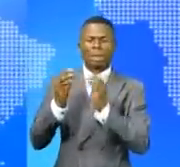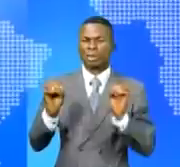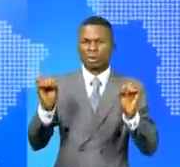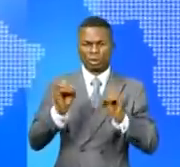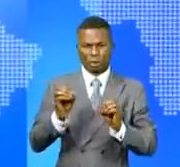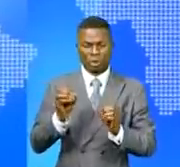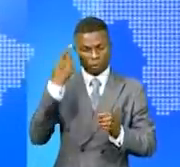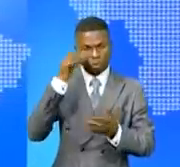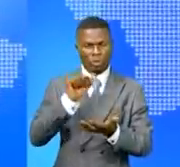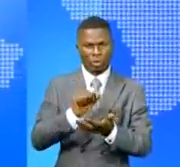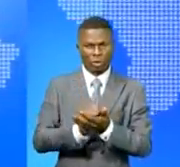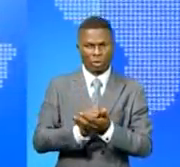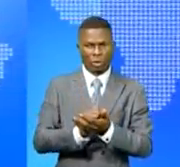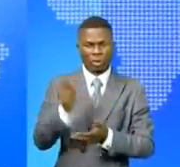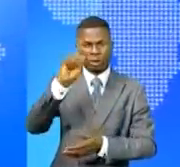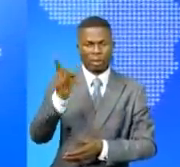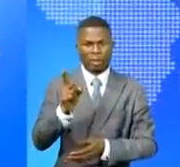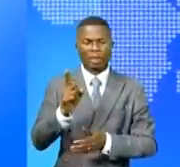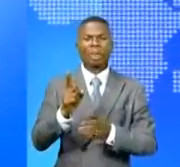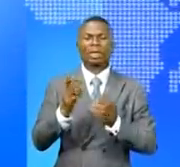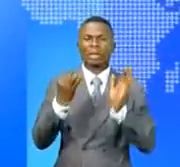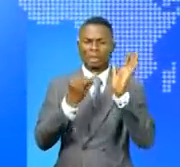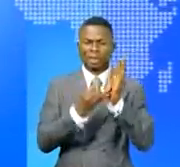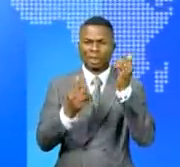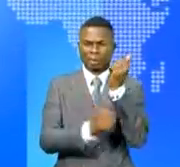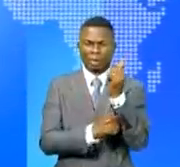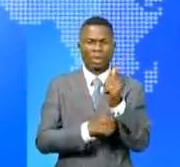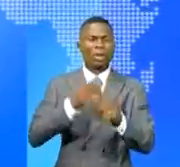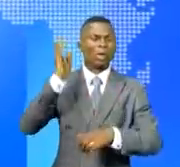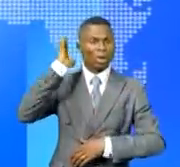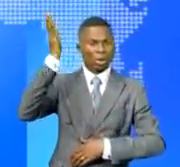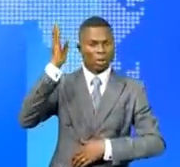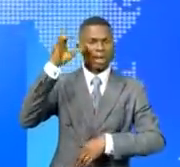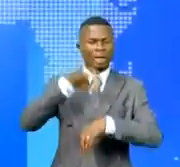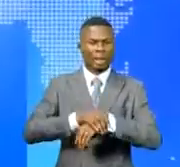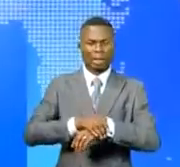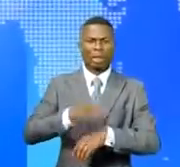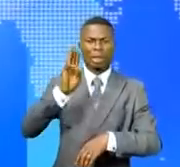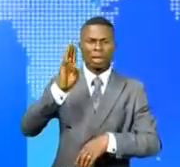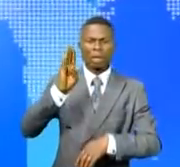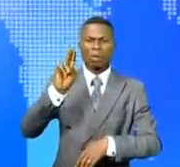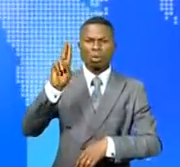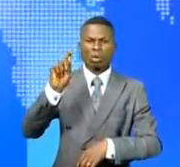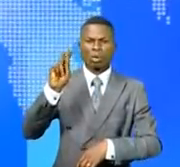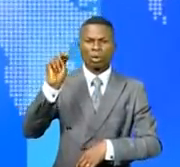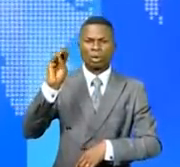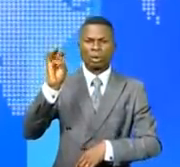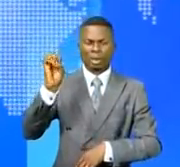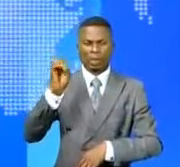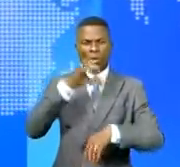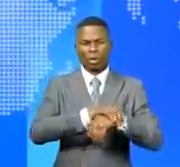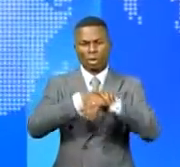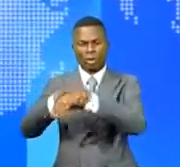À cette occasion, 37 civiques opérant à Butembo ont été présentés devant les